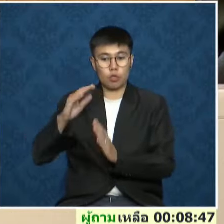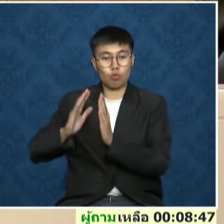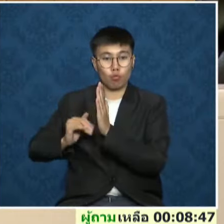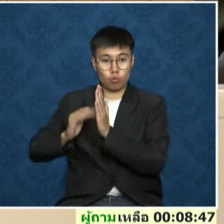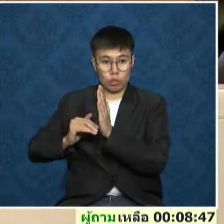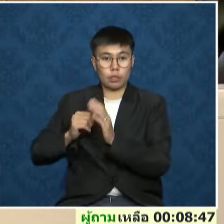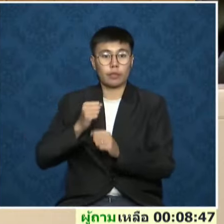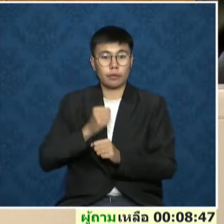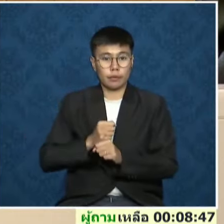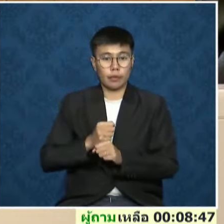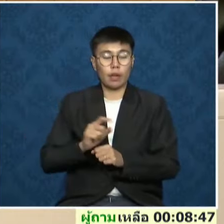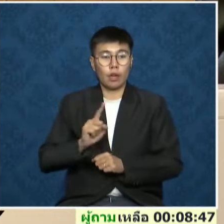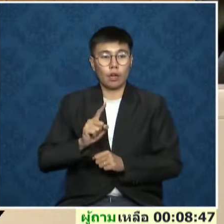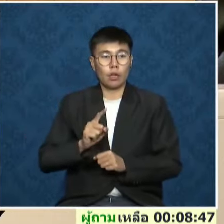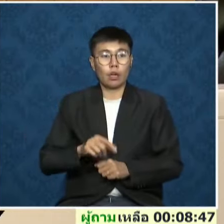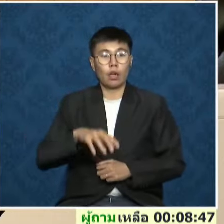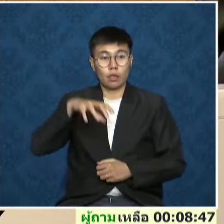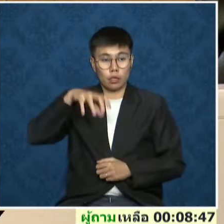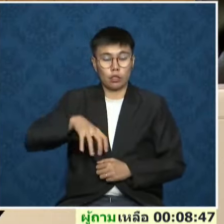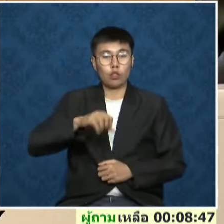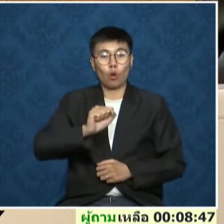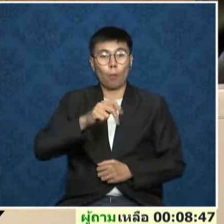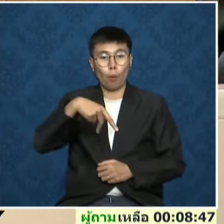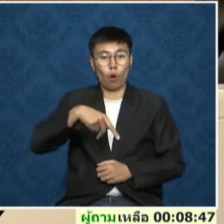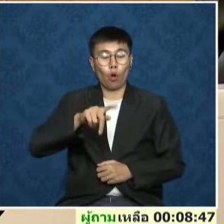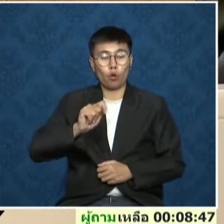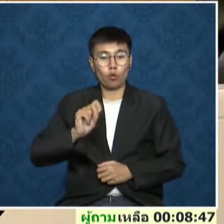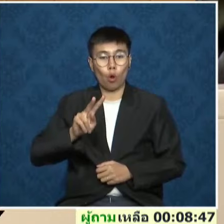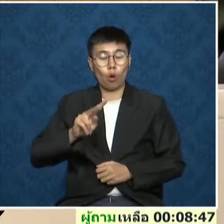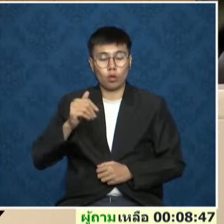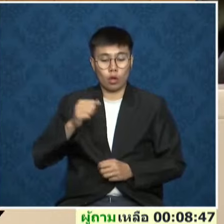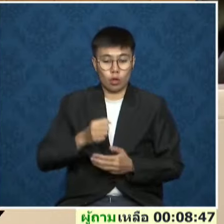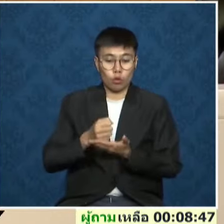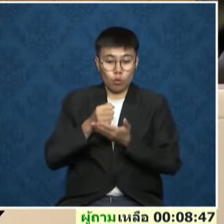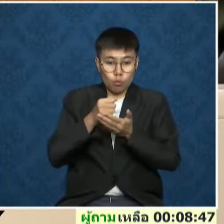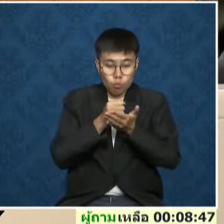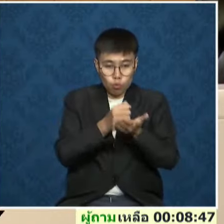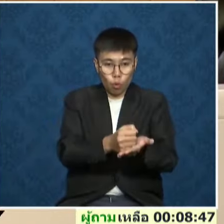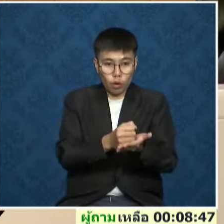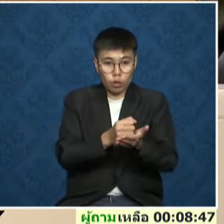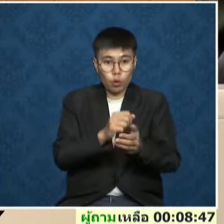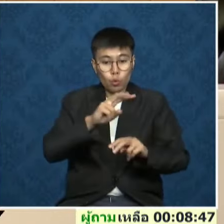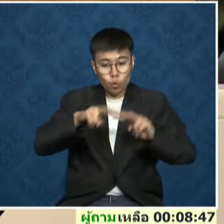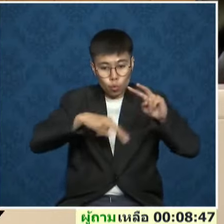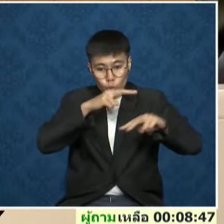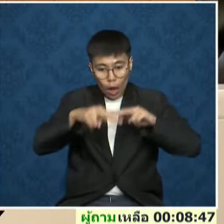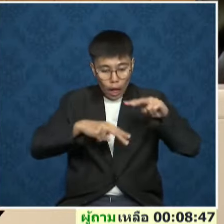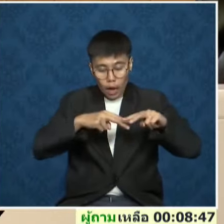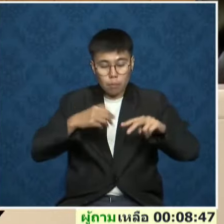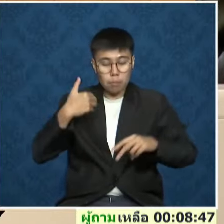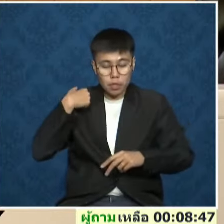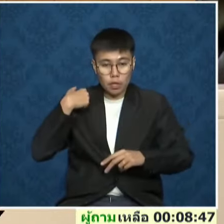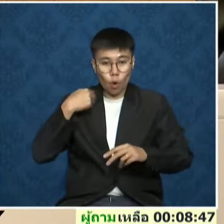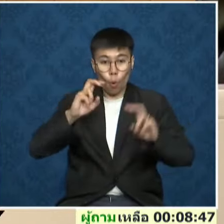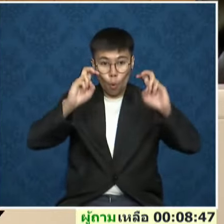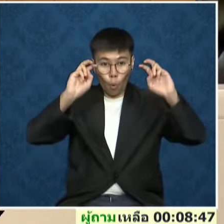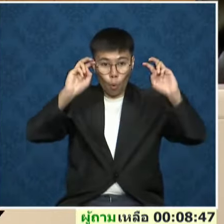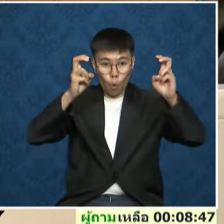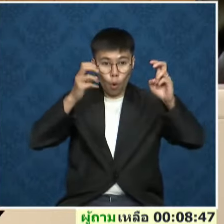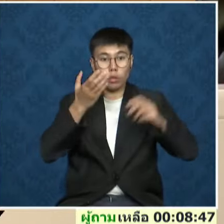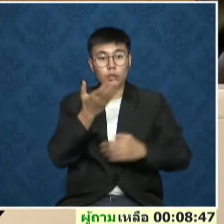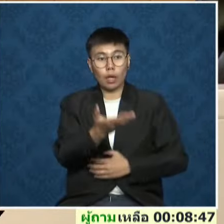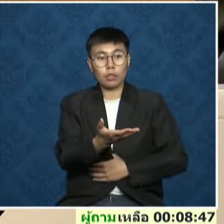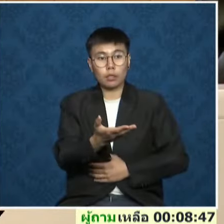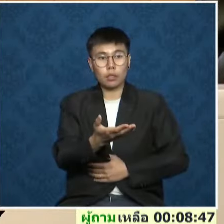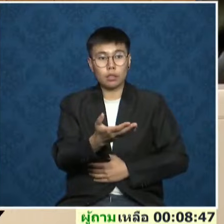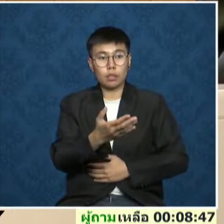แล้วหน่วยงานสพท.ซึ่งก็เป็นหน่วยงานที่รัฐมนตรีช่วยกำกับดูแลนะครับที่เกี่ยวข้องกับประเด็นที่ท่าน